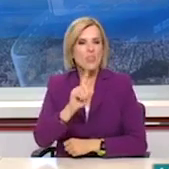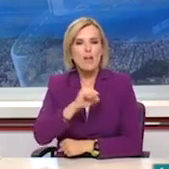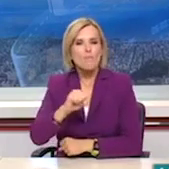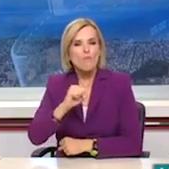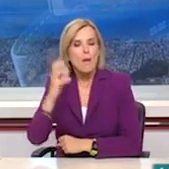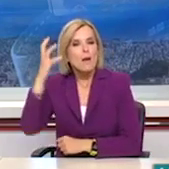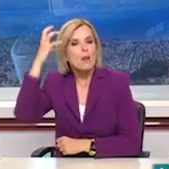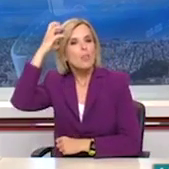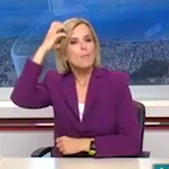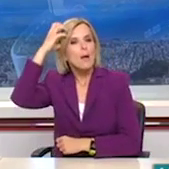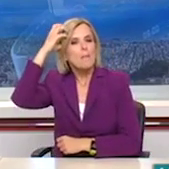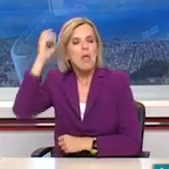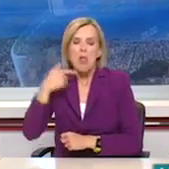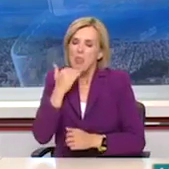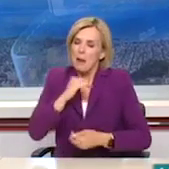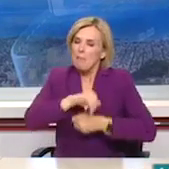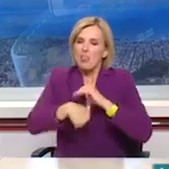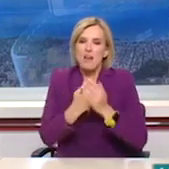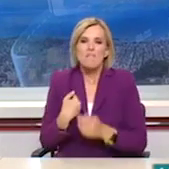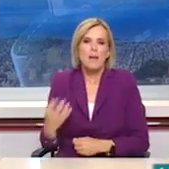Που δεν με νοιάζει να με θυμούνται.